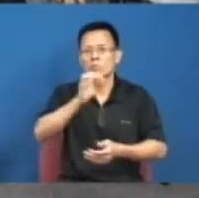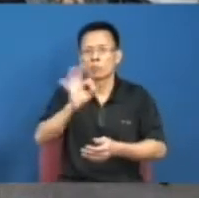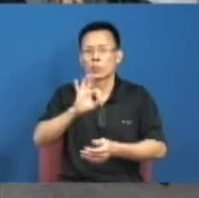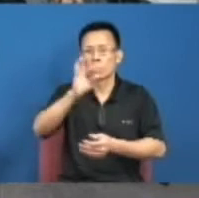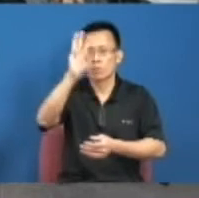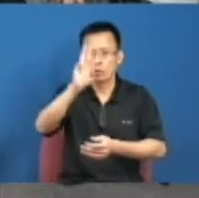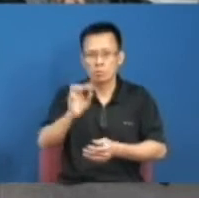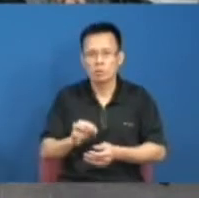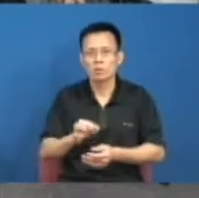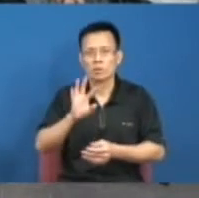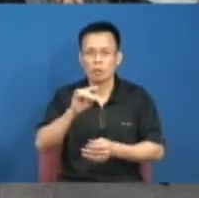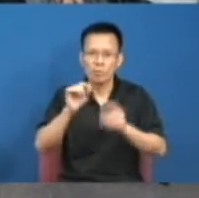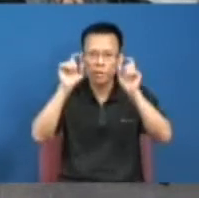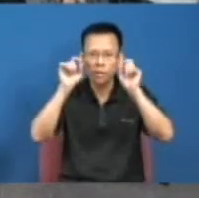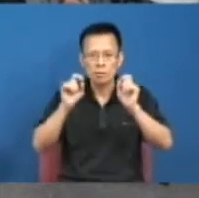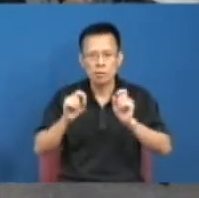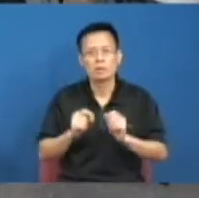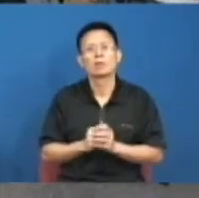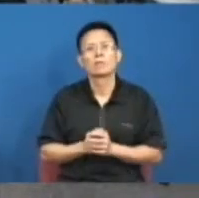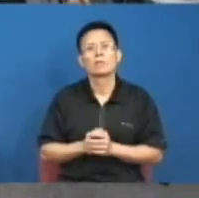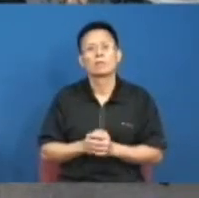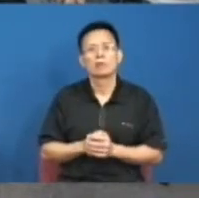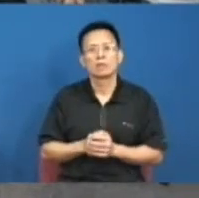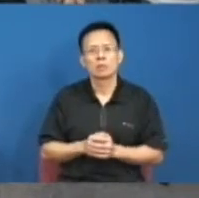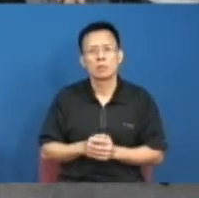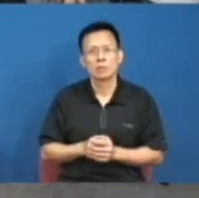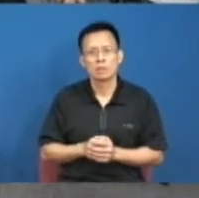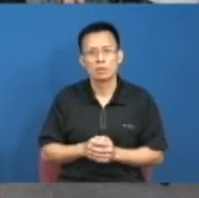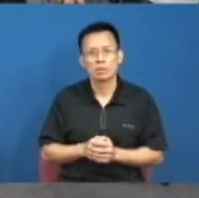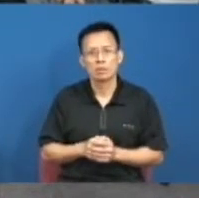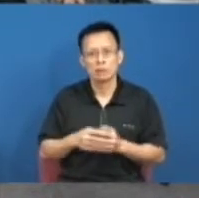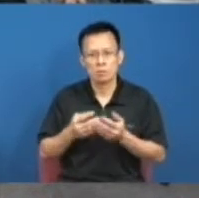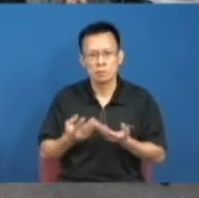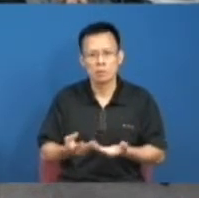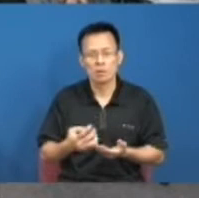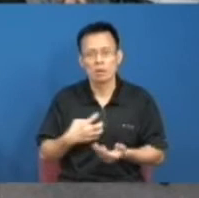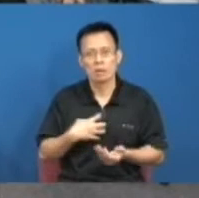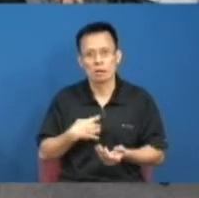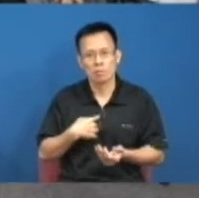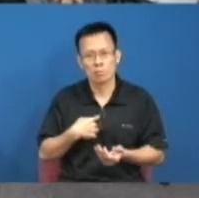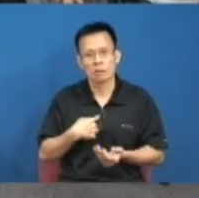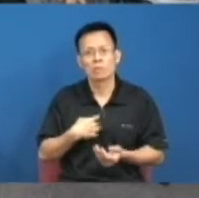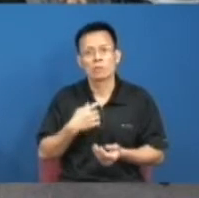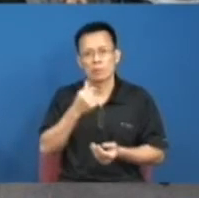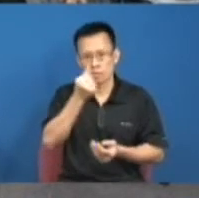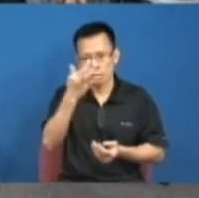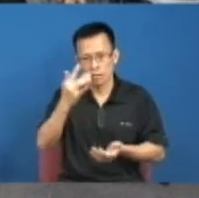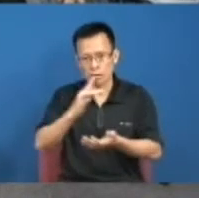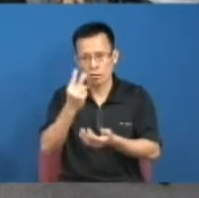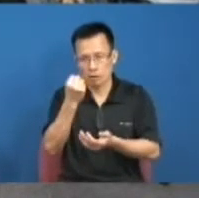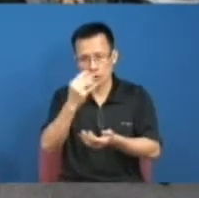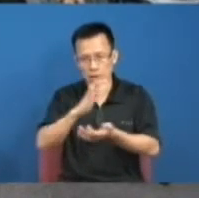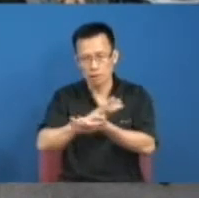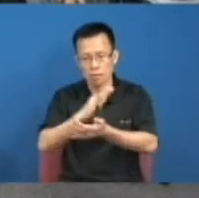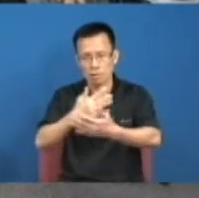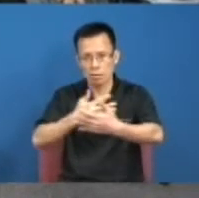嘅。咁你可唔可以解釋俾我哋聽咧？ 嗯， 係呢，這個係喺我嚟講咧，十幾廿年前咧都已經用呢